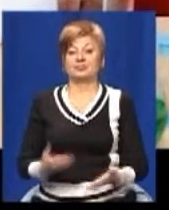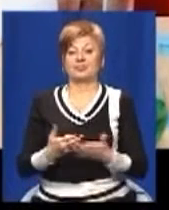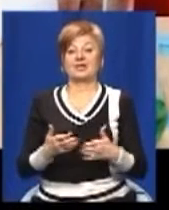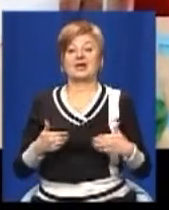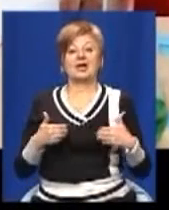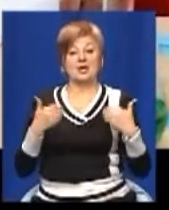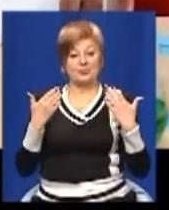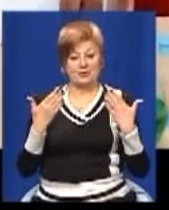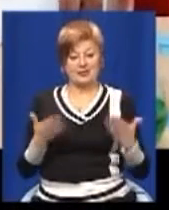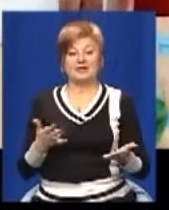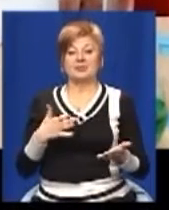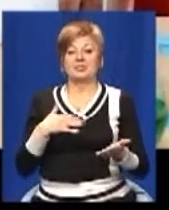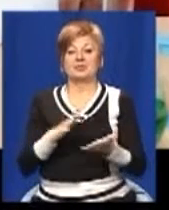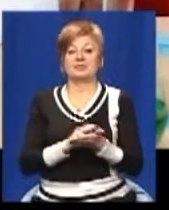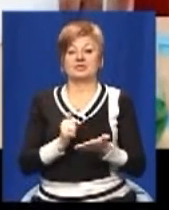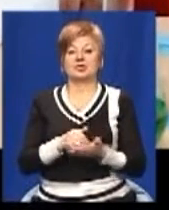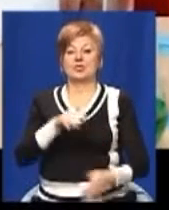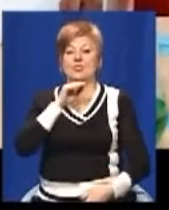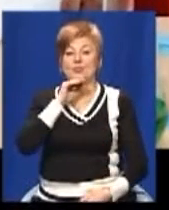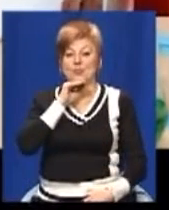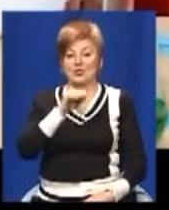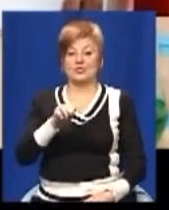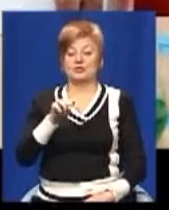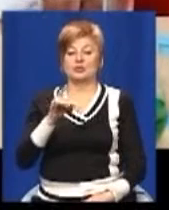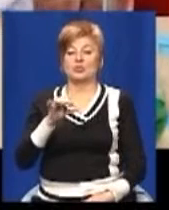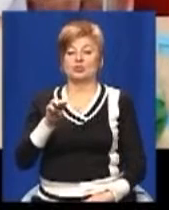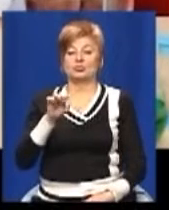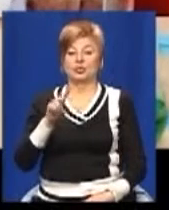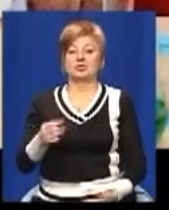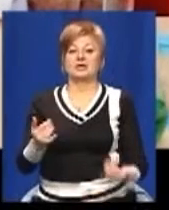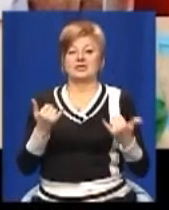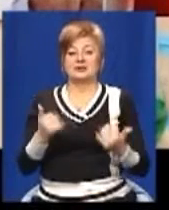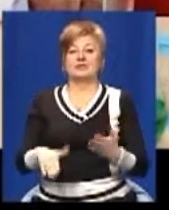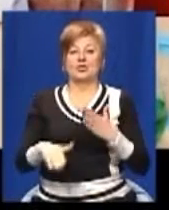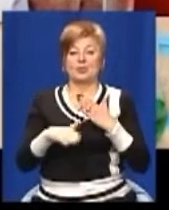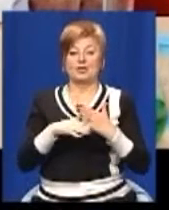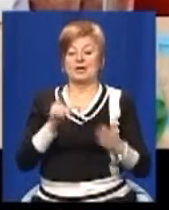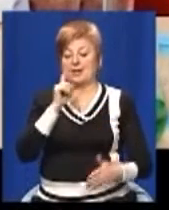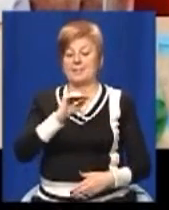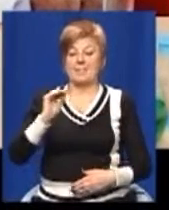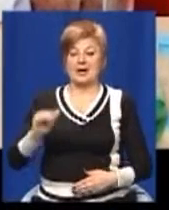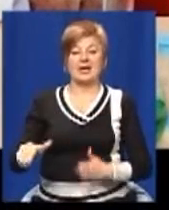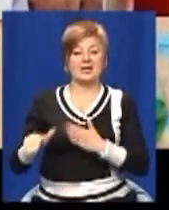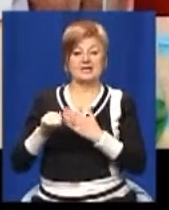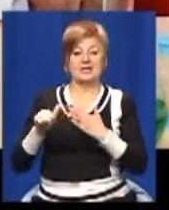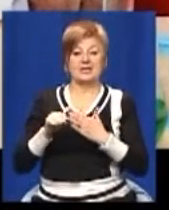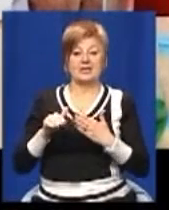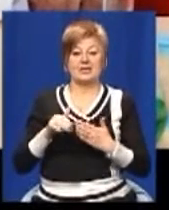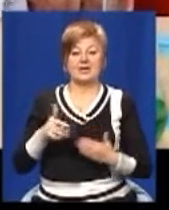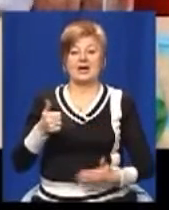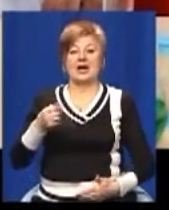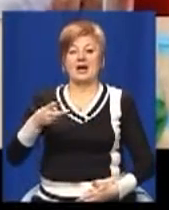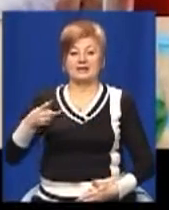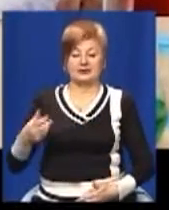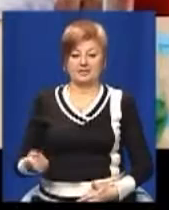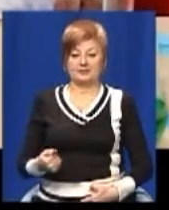Привіт, привіт, привіт! Мене звати професор Протон. І сьогодні мені допомагає моя маленька асистентка Ганна